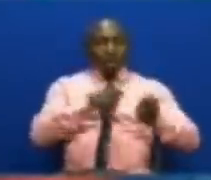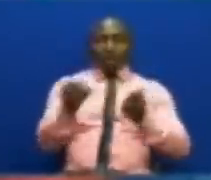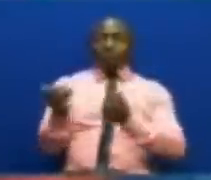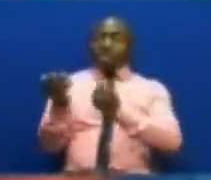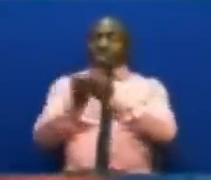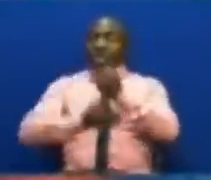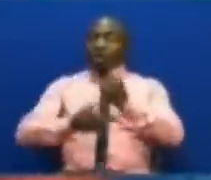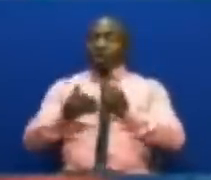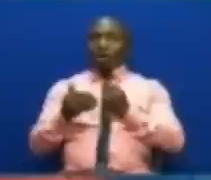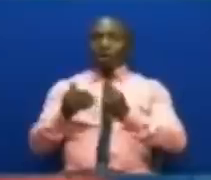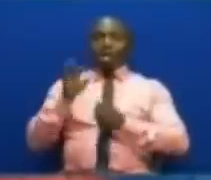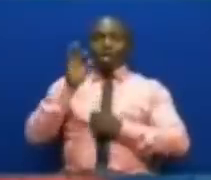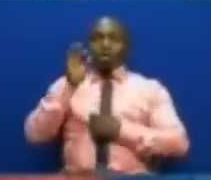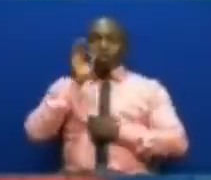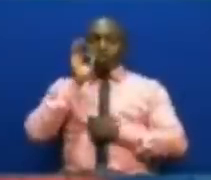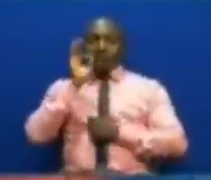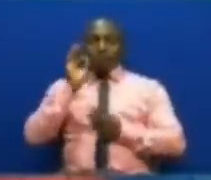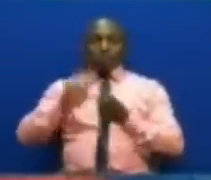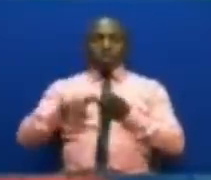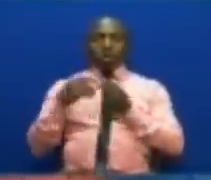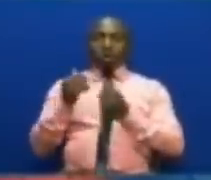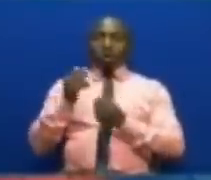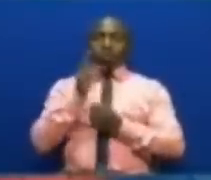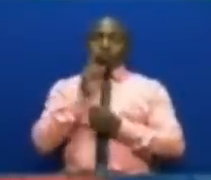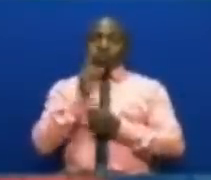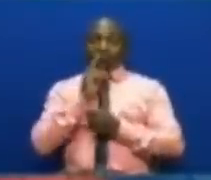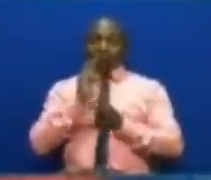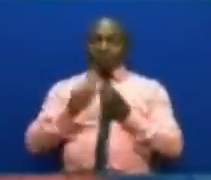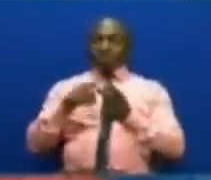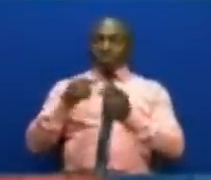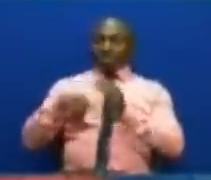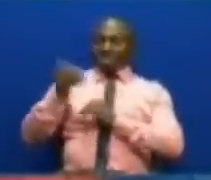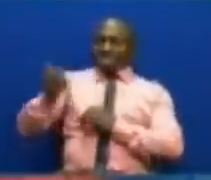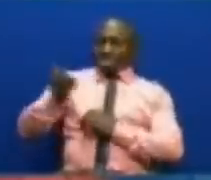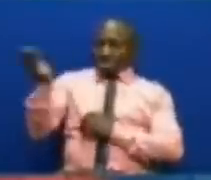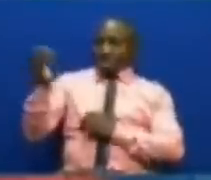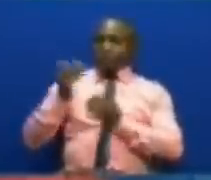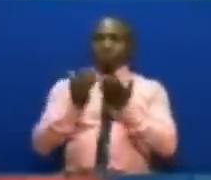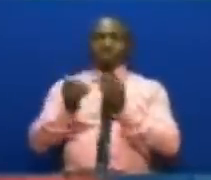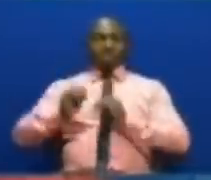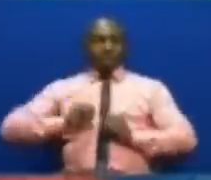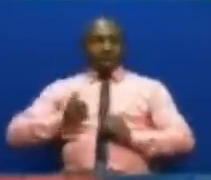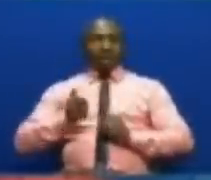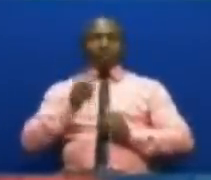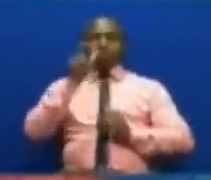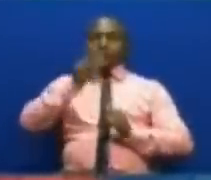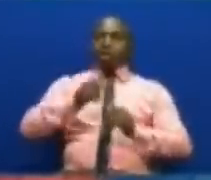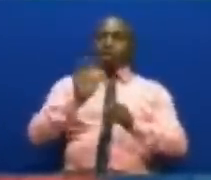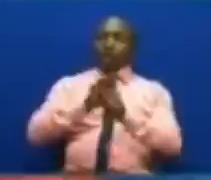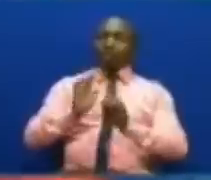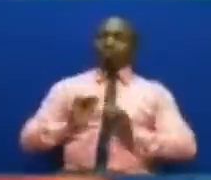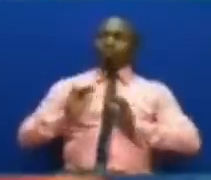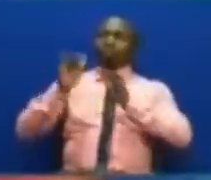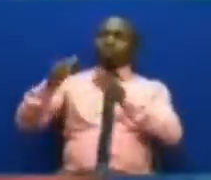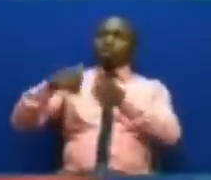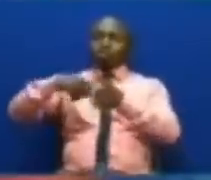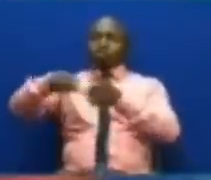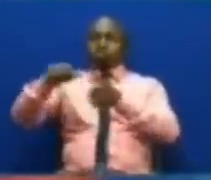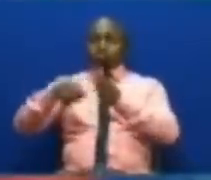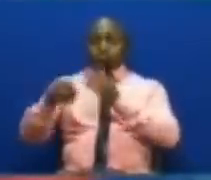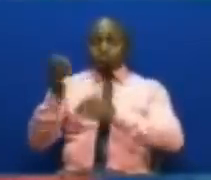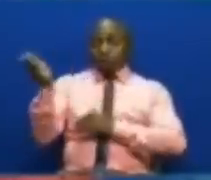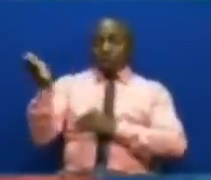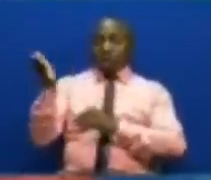cha Ngokolo wilaya ya Kahama wameiomba serikali kuruhusu wanunuzi wengi wa zao hilo ili kunusuru tumbaku kukosa